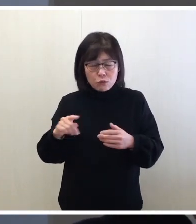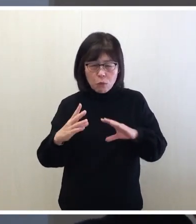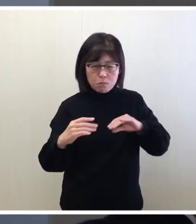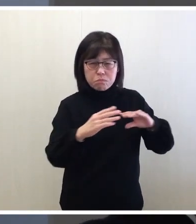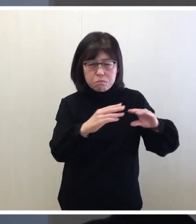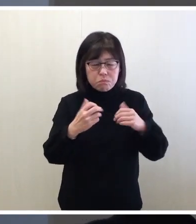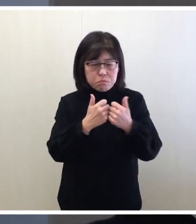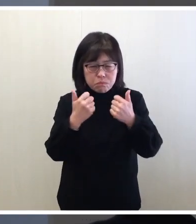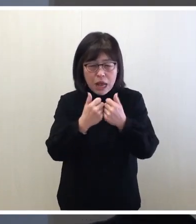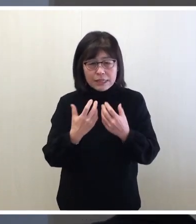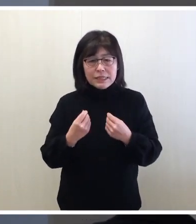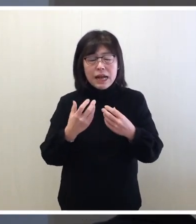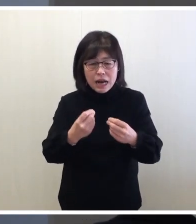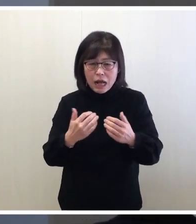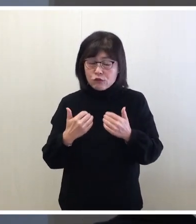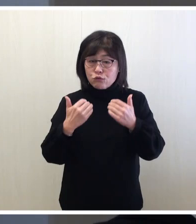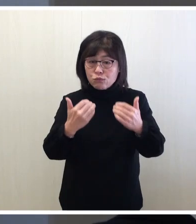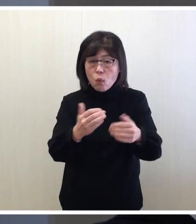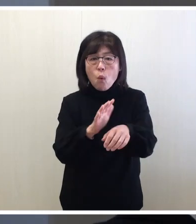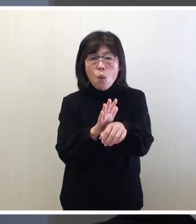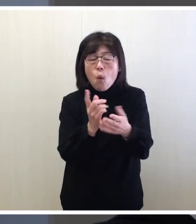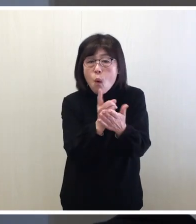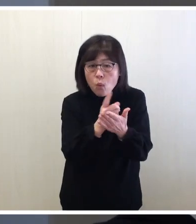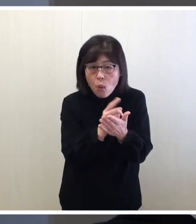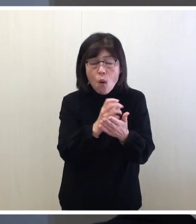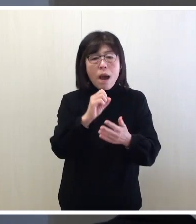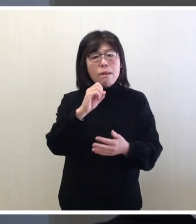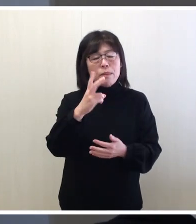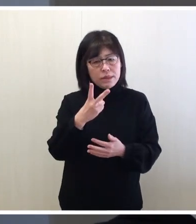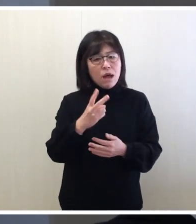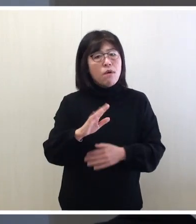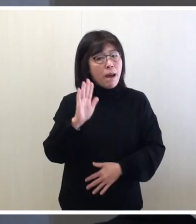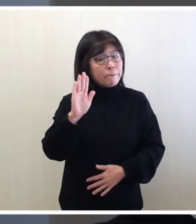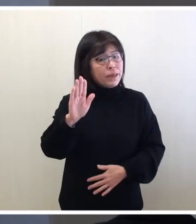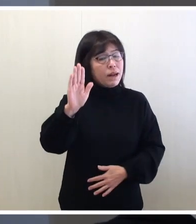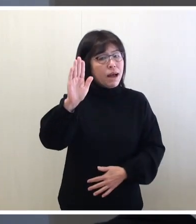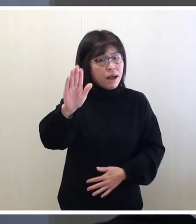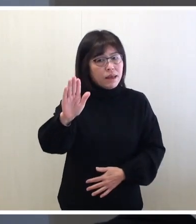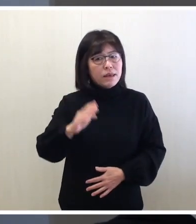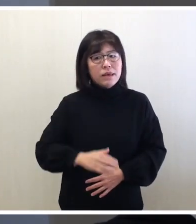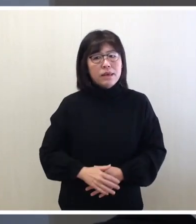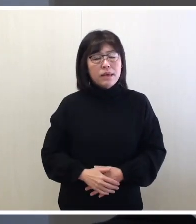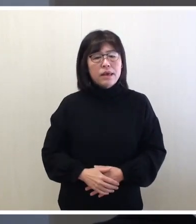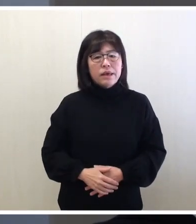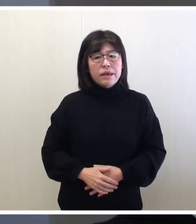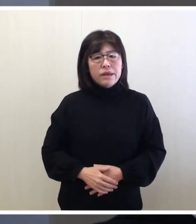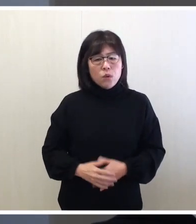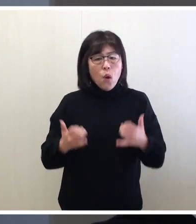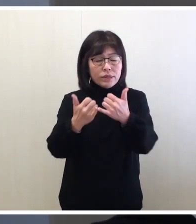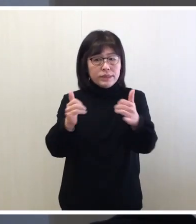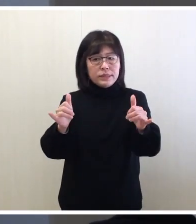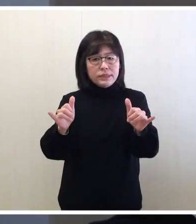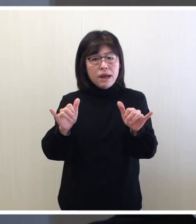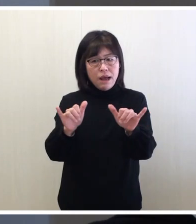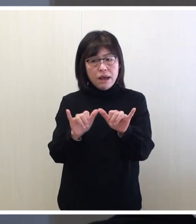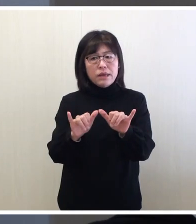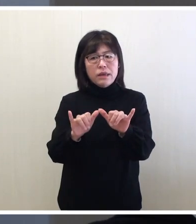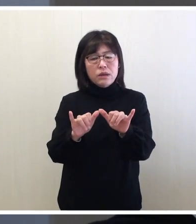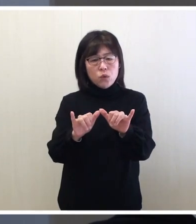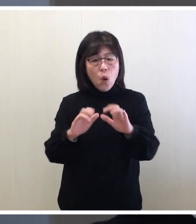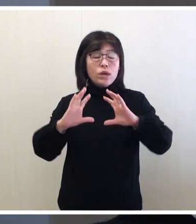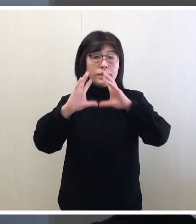ら進むべき方向性や解を見出すこと、未来を起動する社会